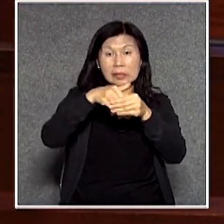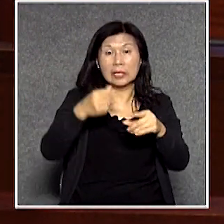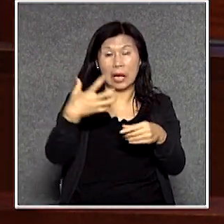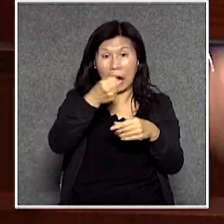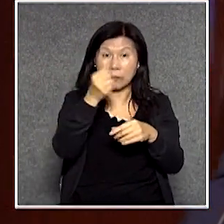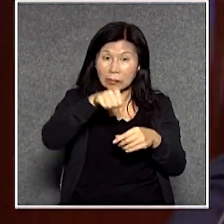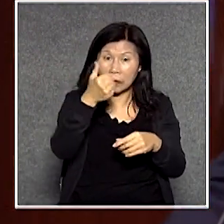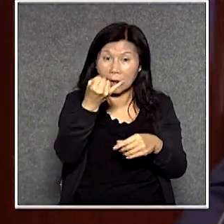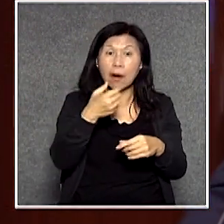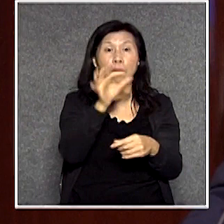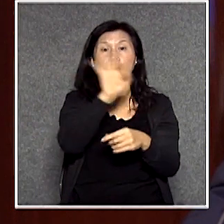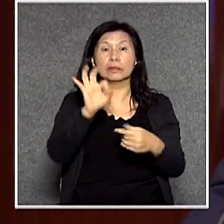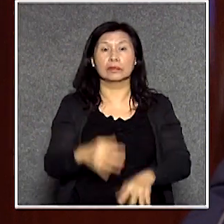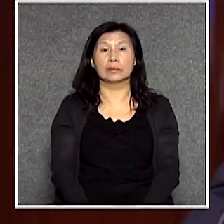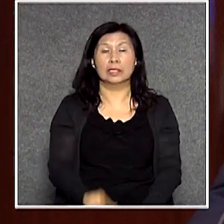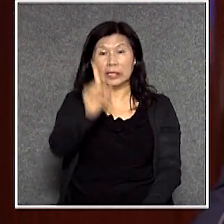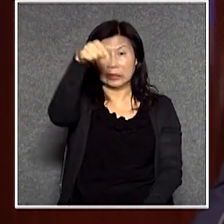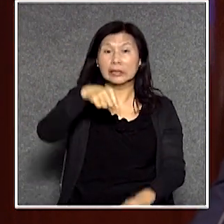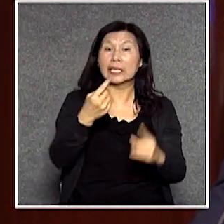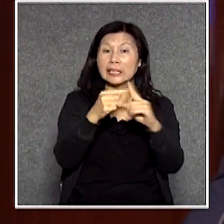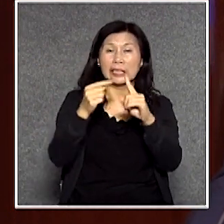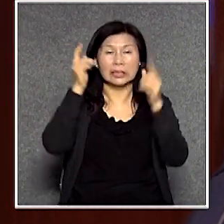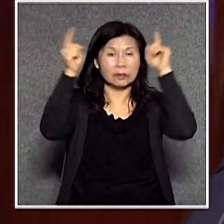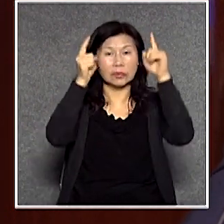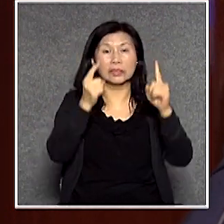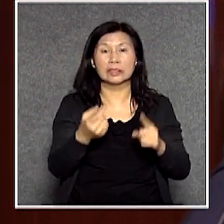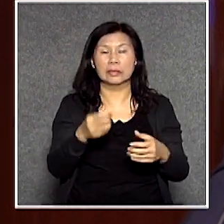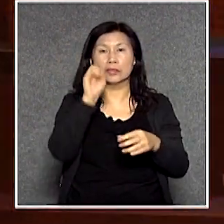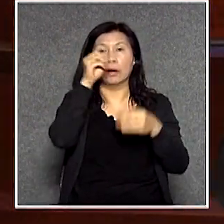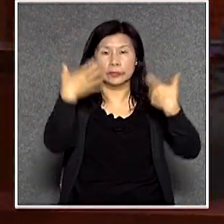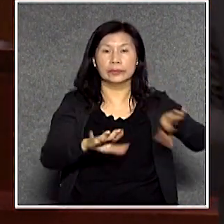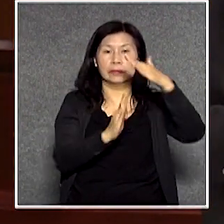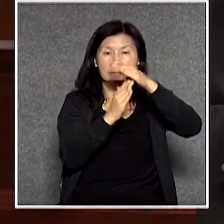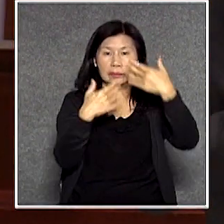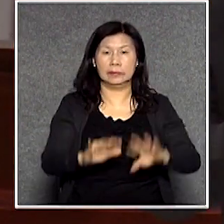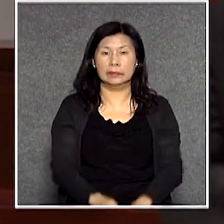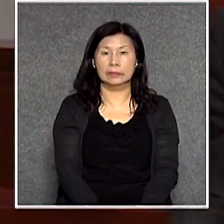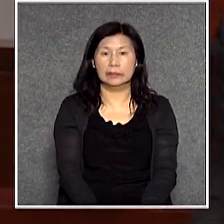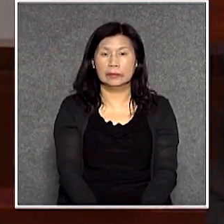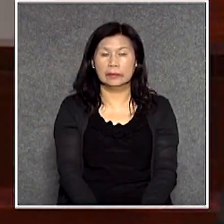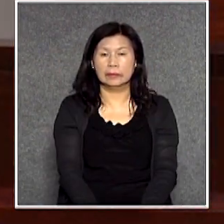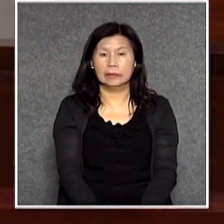啊？冇啊嘛，天下間幾多荒謬嘅嘢咧？講完。 陳家洛議員。